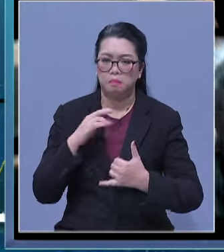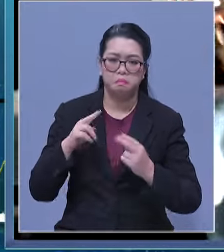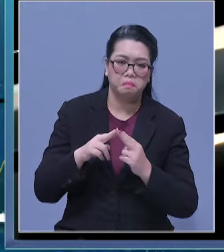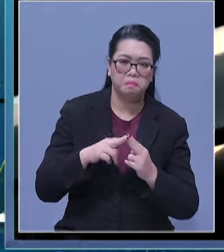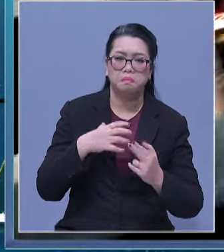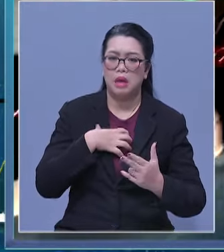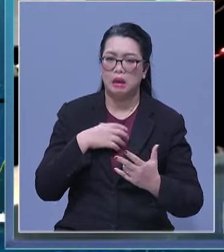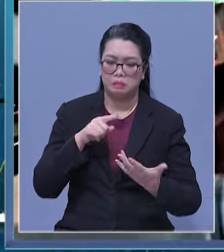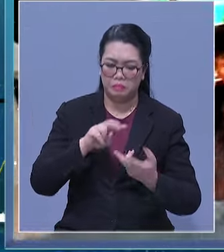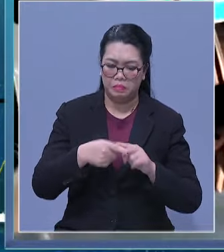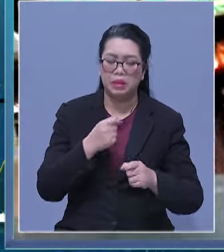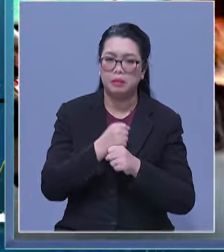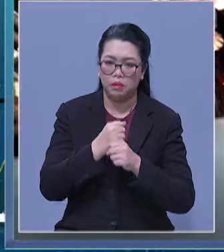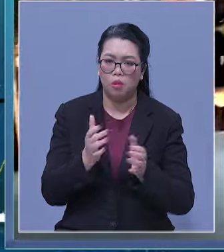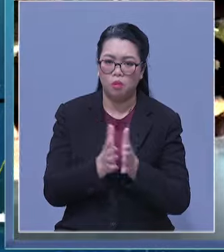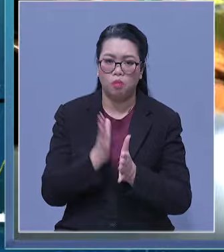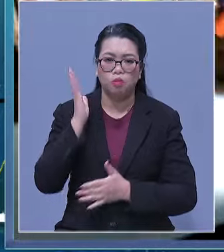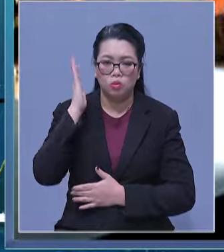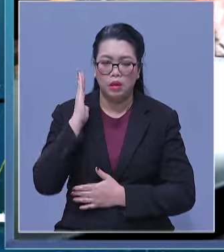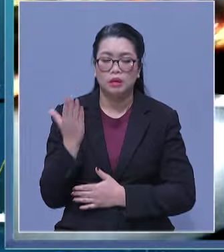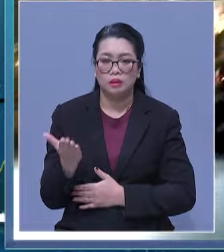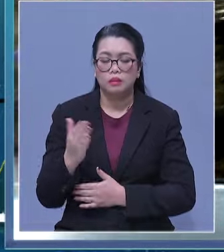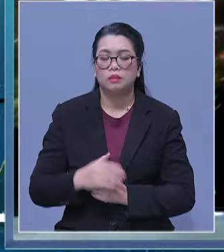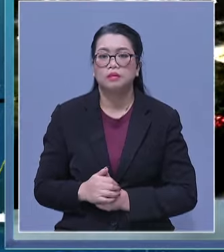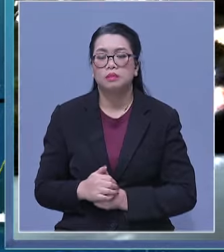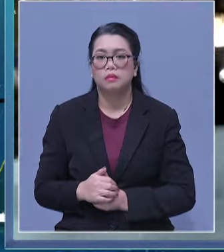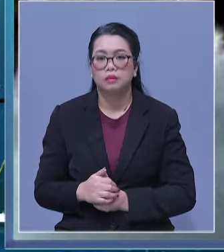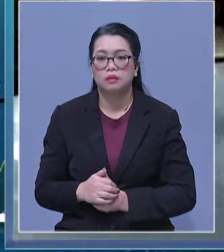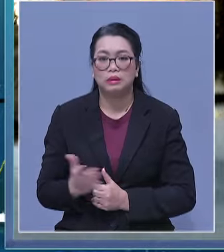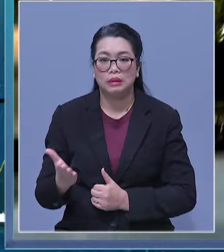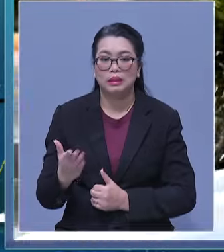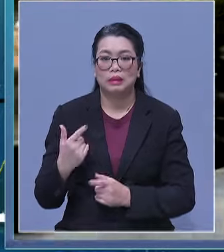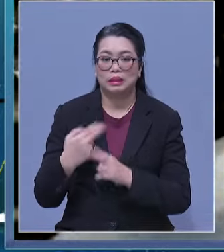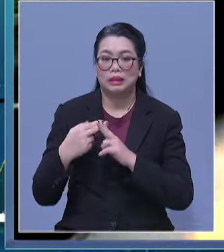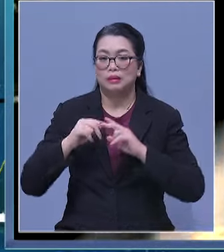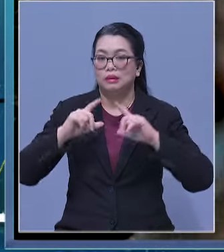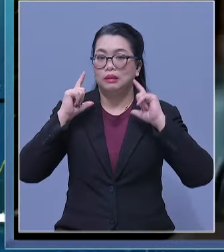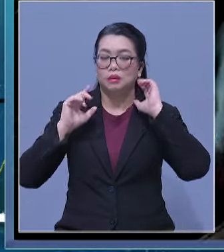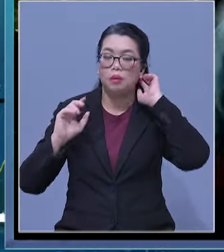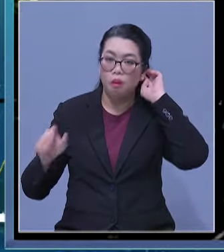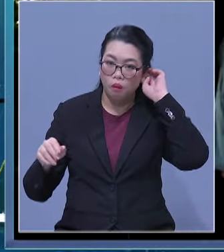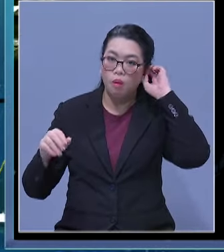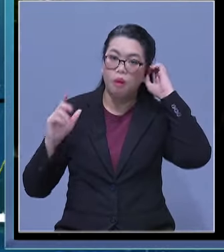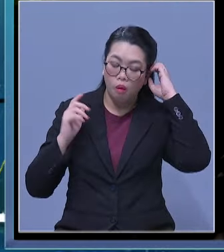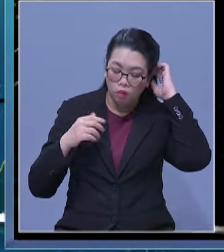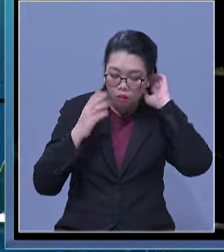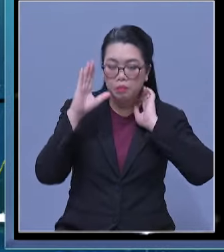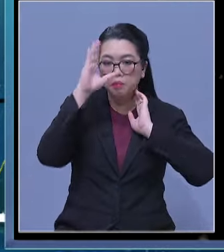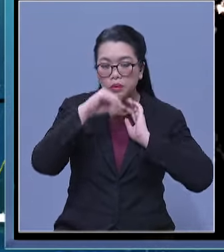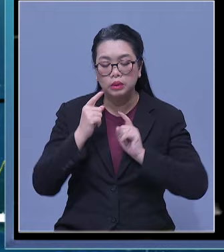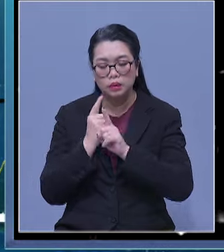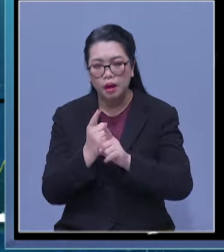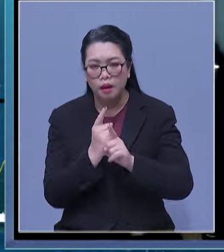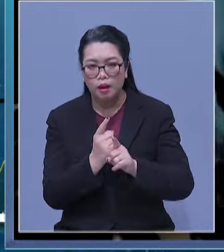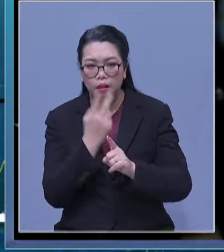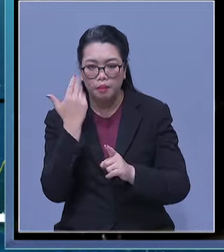ขืนใจเพื่อนร่วมงานผู้ชายคนนี้ชื่อว่านัทจอมหื่นค่ะเป็นฉายา Night Stalker เลยนะคะคือสะกดรอยตอนกลางคืนล่